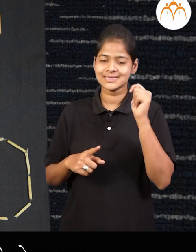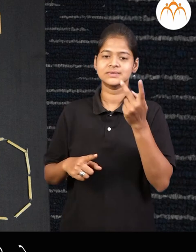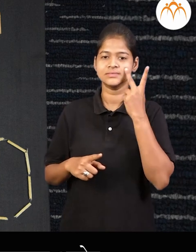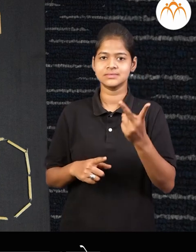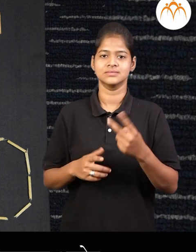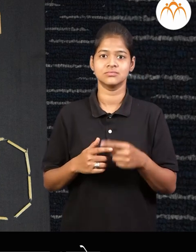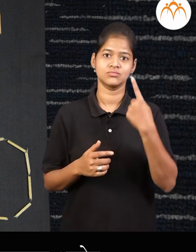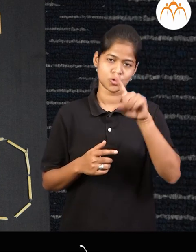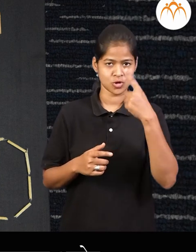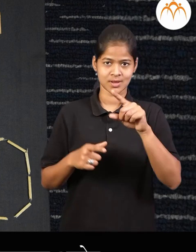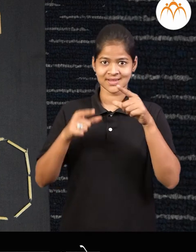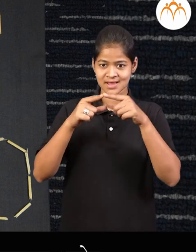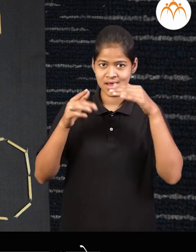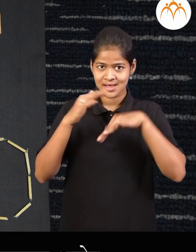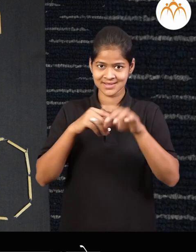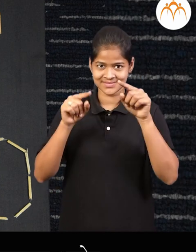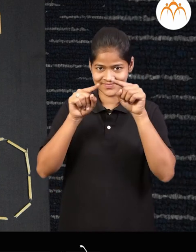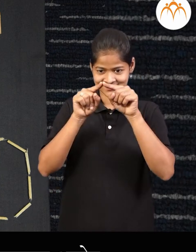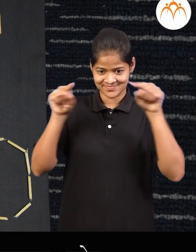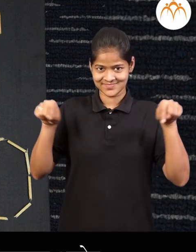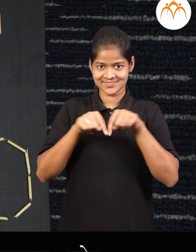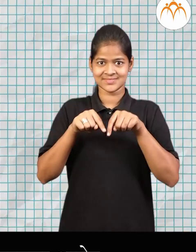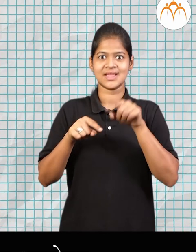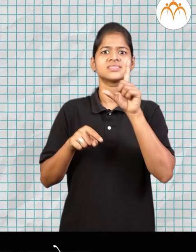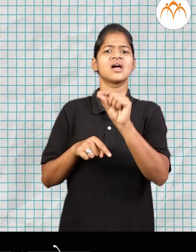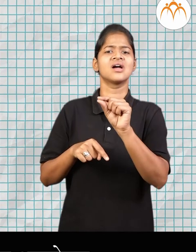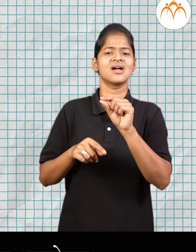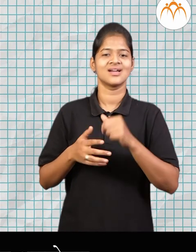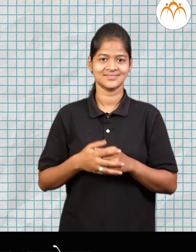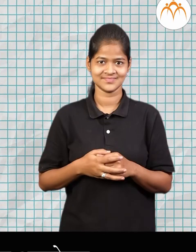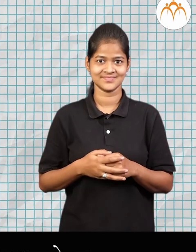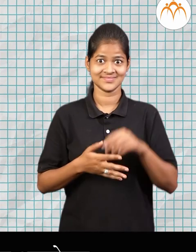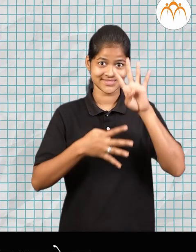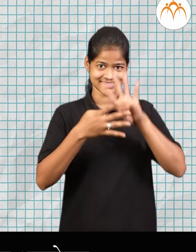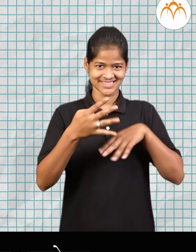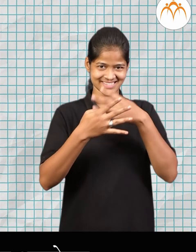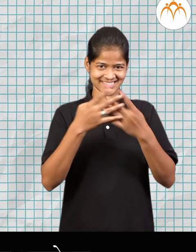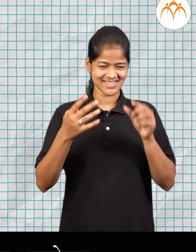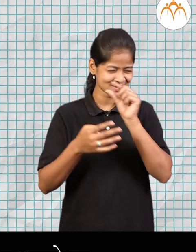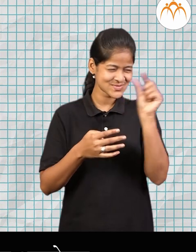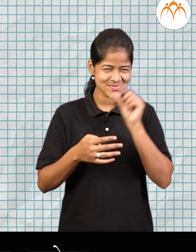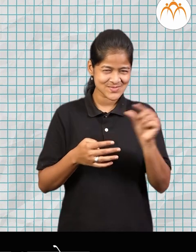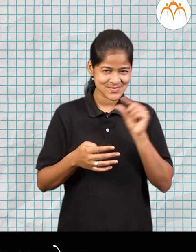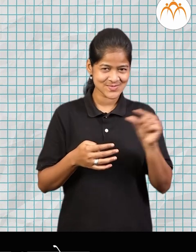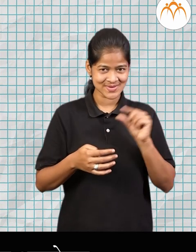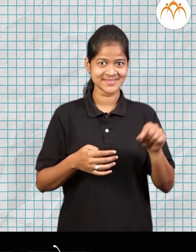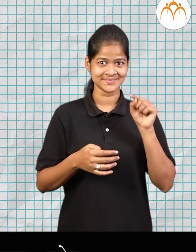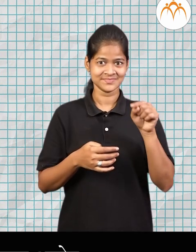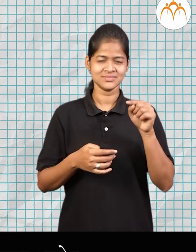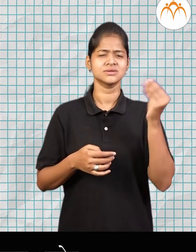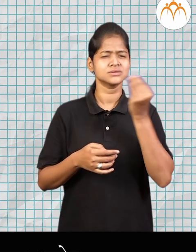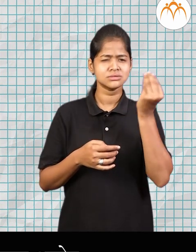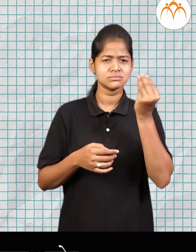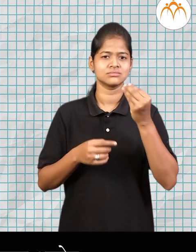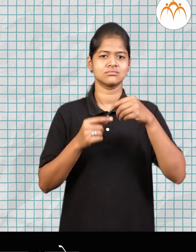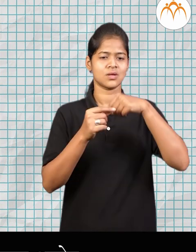पहा. पहिल्या आकृतीची परिमिती 10 काड्या आहे. 2, या ग्राफ पेपरवर खूप छोटे चौकोन असलेल्या